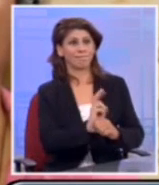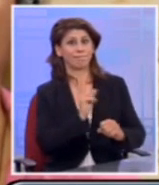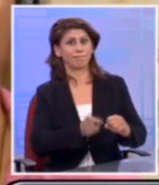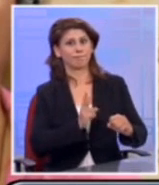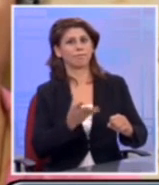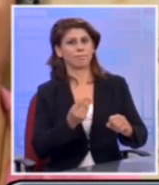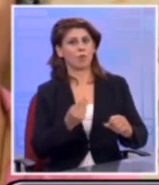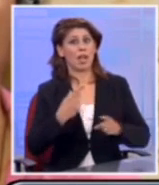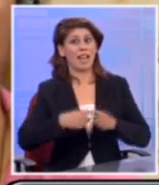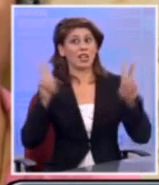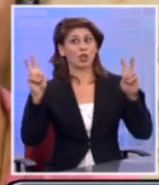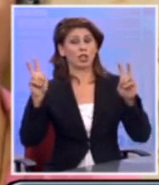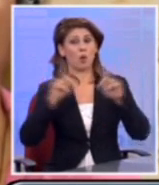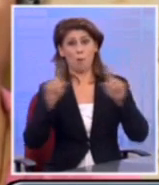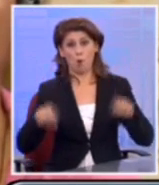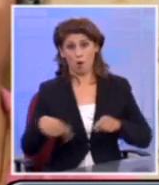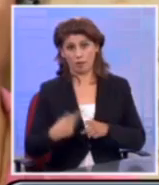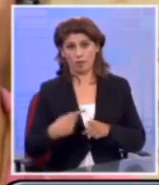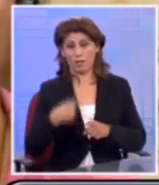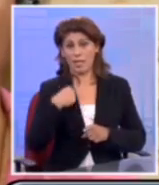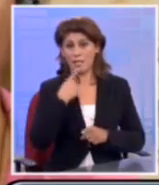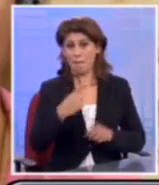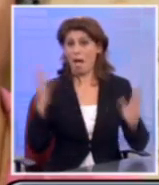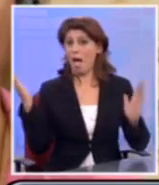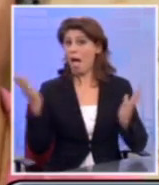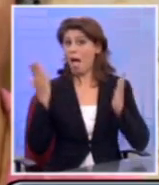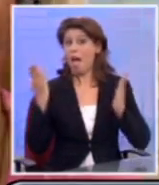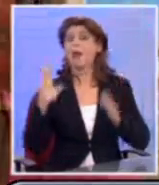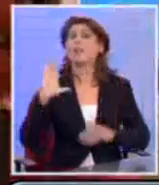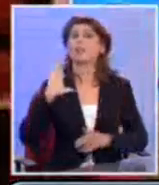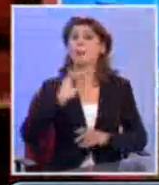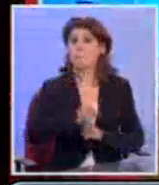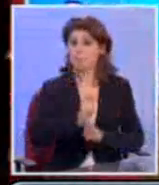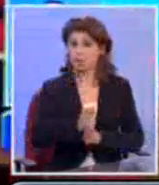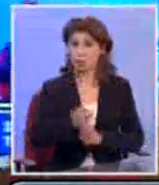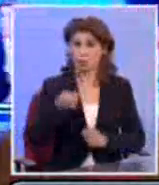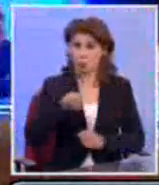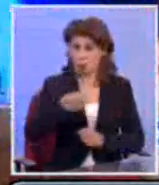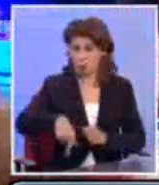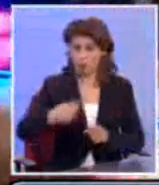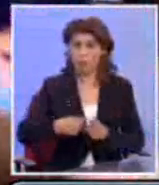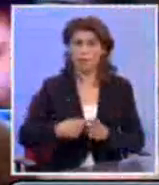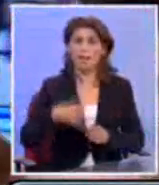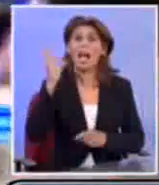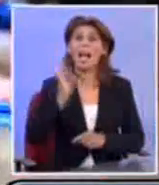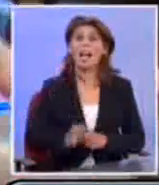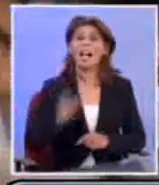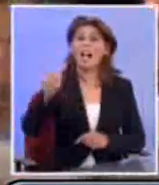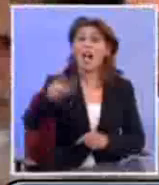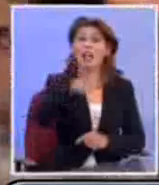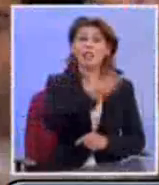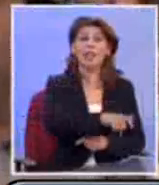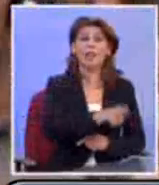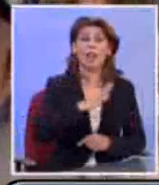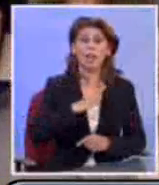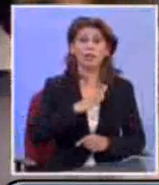κίνδυνο των ελληνικών τίτλων, δήλωσε ότι εάν δεν αποπληρώσουν το χρέος τους οι Έλληνες, κάθε Βέλγος θα πρέπει να